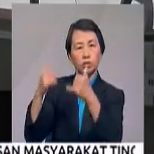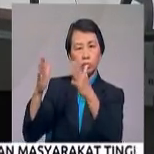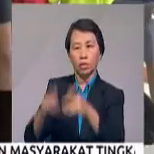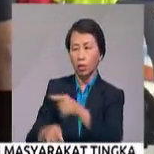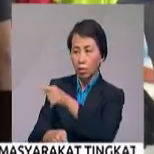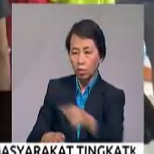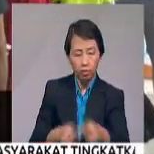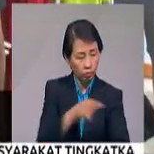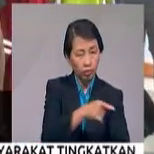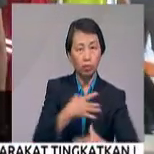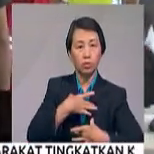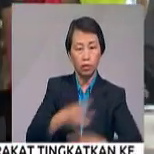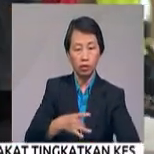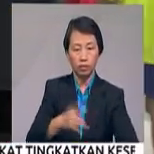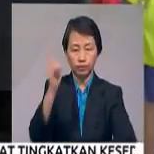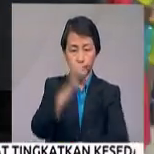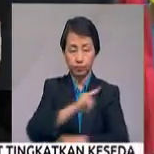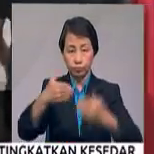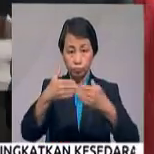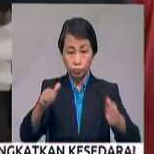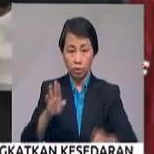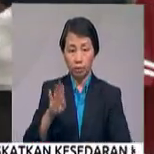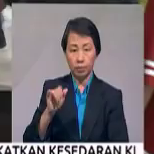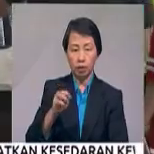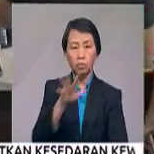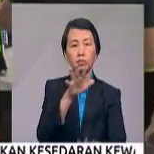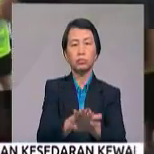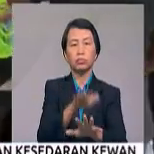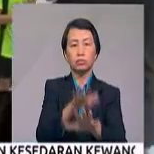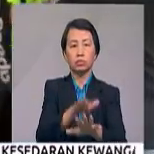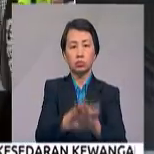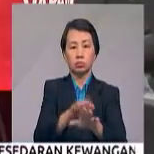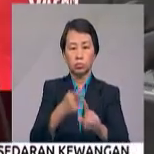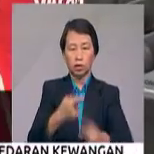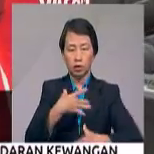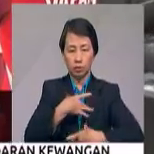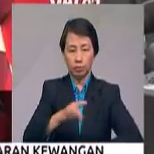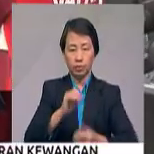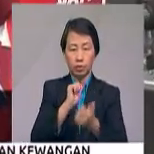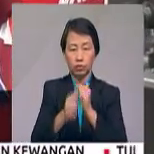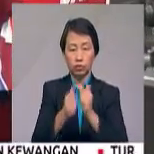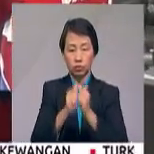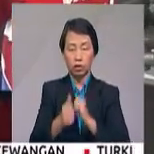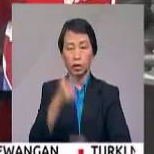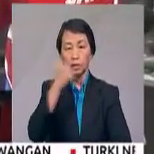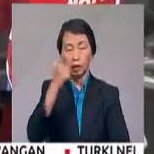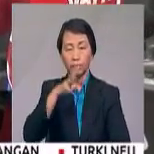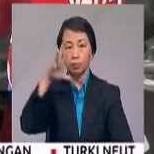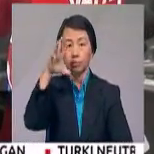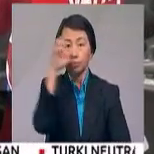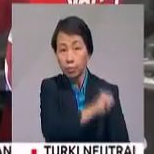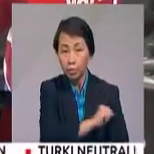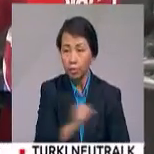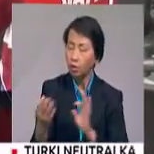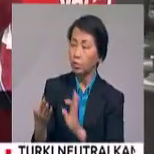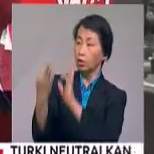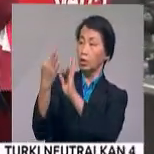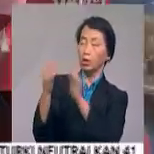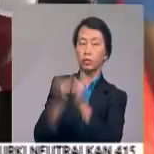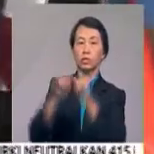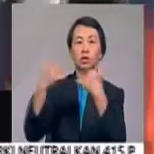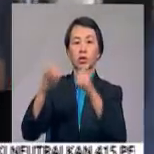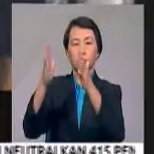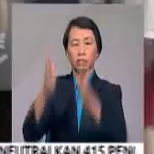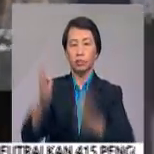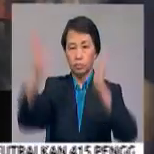mereka. Hari Terbuka BAM mendapat sambutan menggalakkan daripada peminat sukan itu yang tidak mahu ketinggalan bersua muka dengan